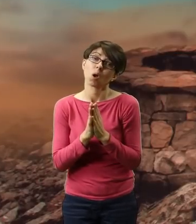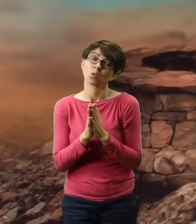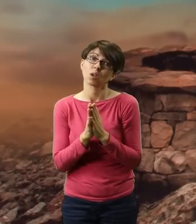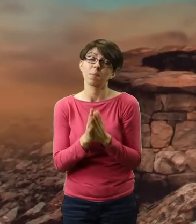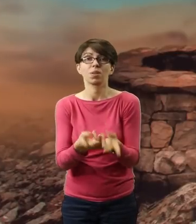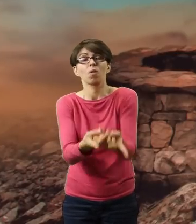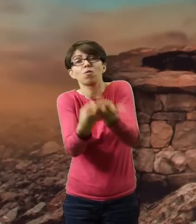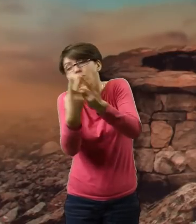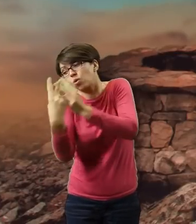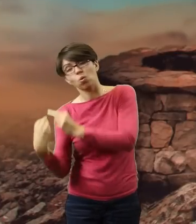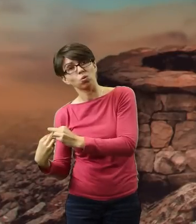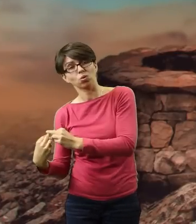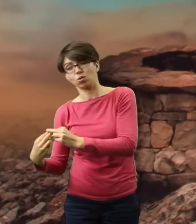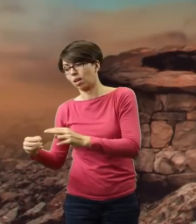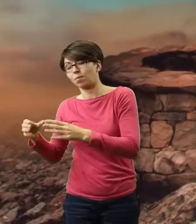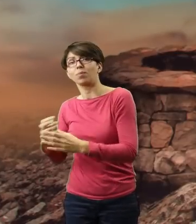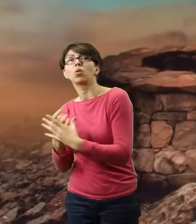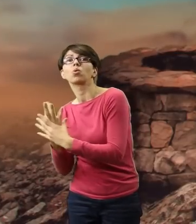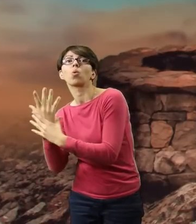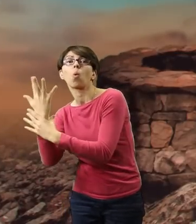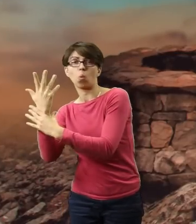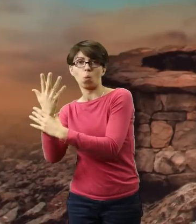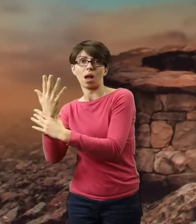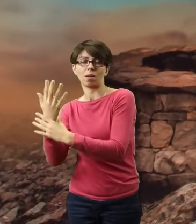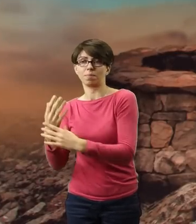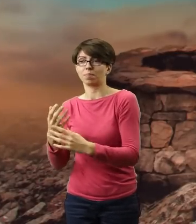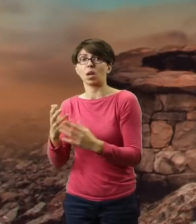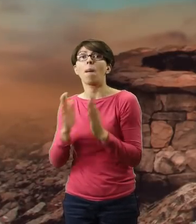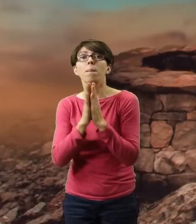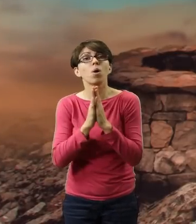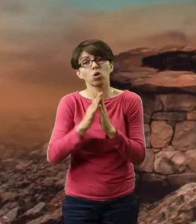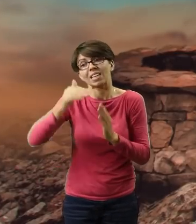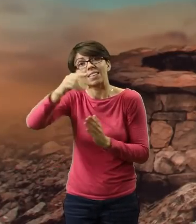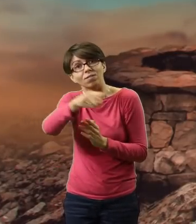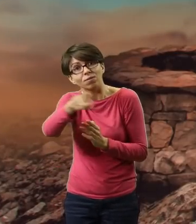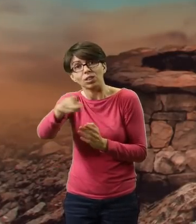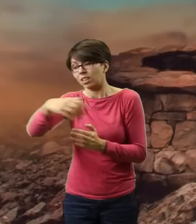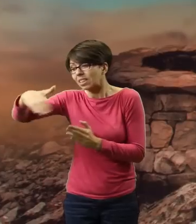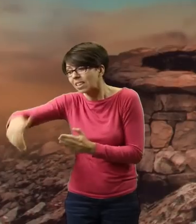wrócili do studni byście wrócili do źródła byście zaczerpnęliśmy